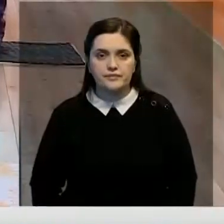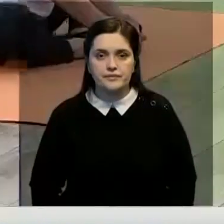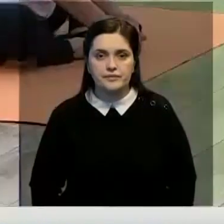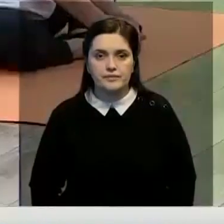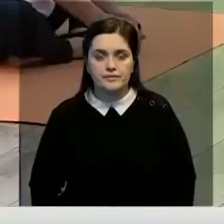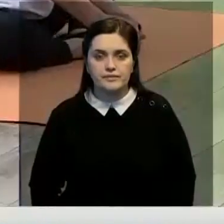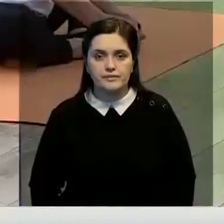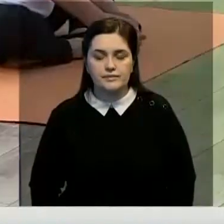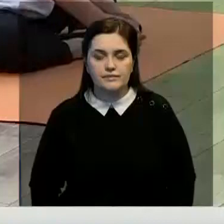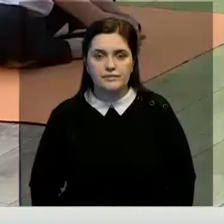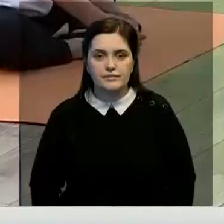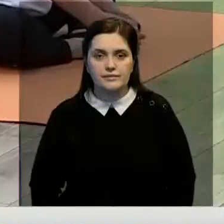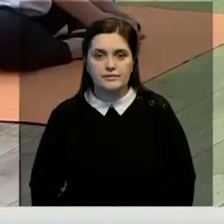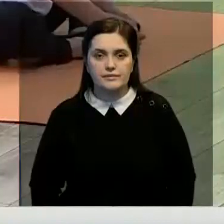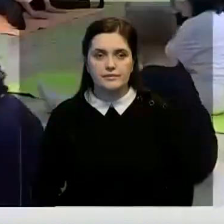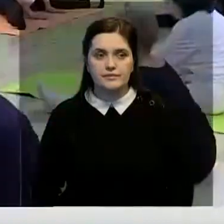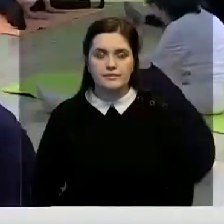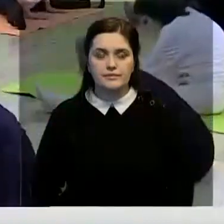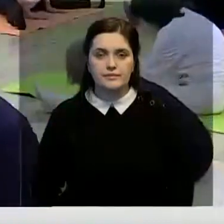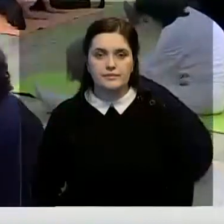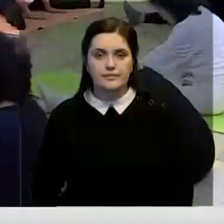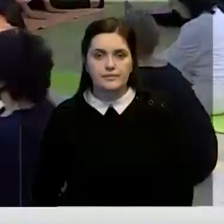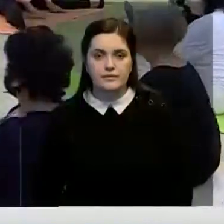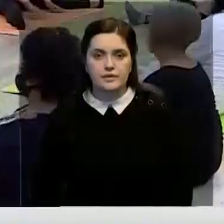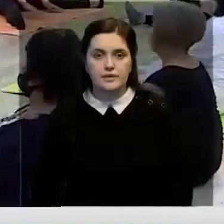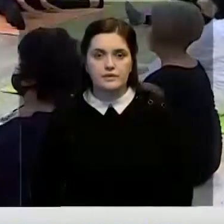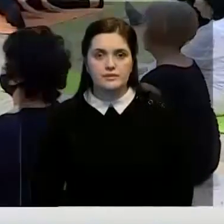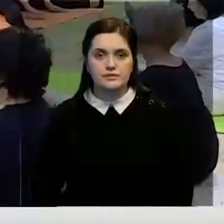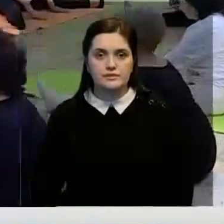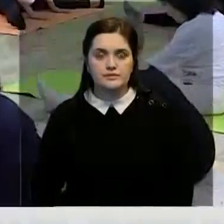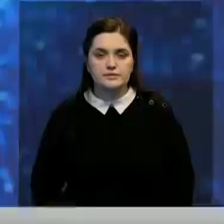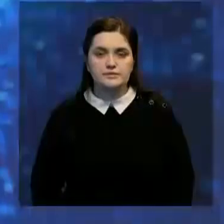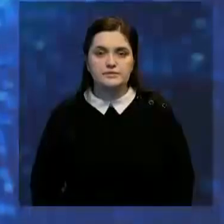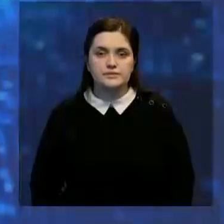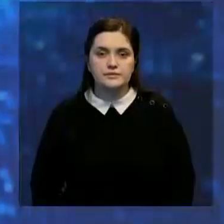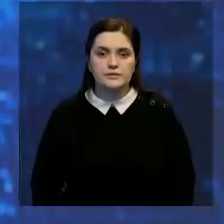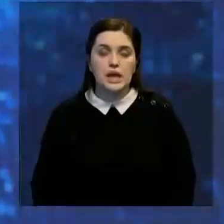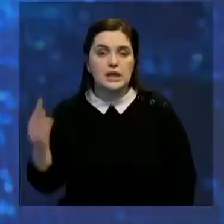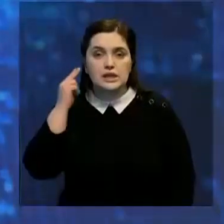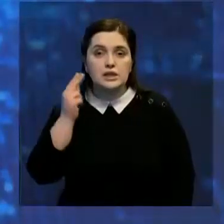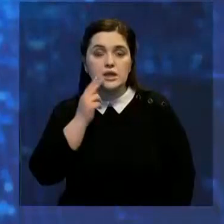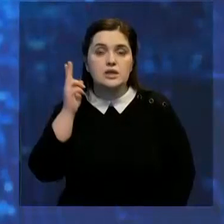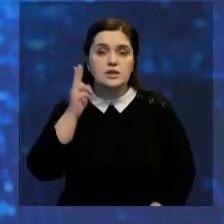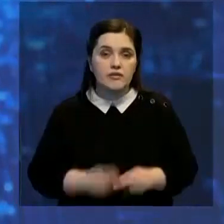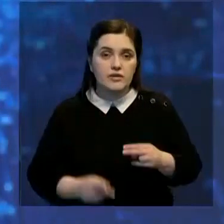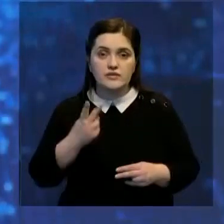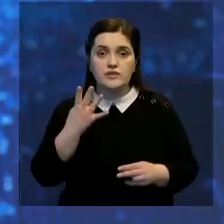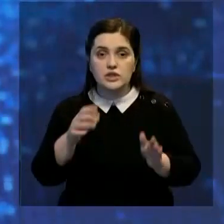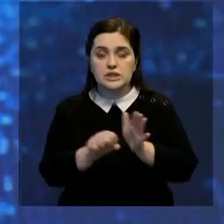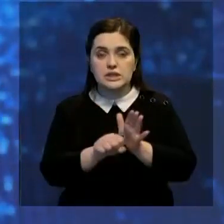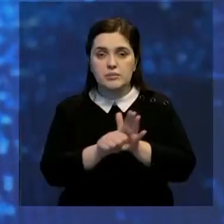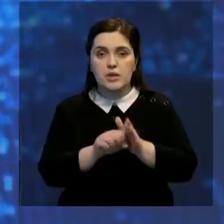Гульнар Жантасова, Хуан Штургенбаев, Хабар 24, Алматинская область. В Китае завершилась зимняя